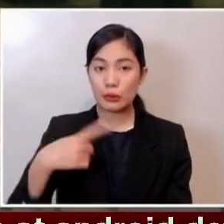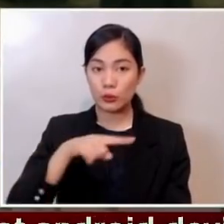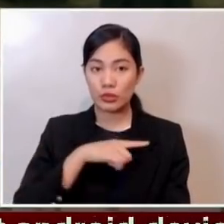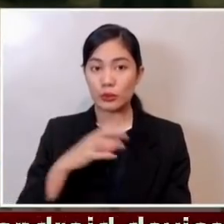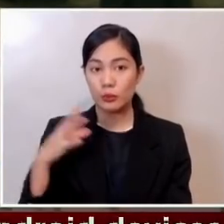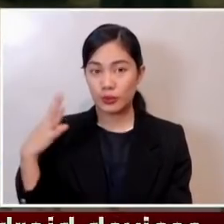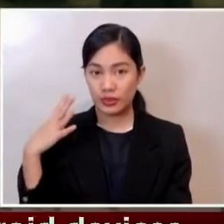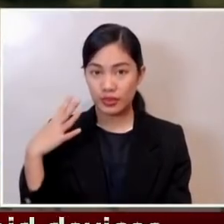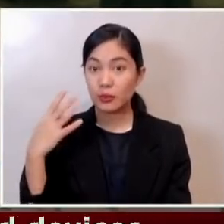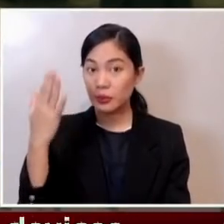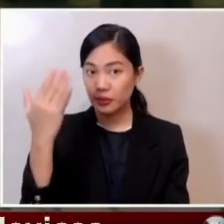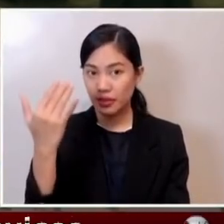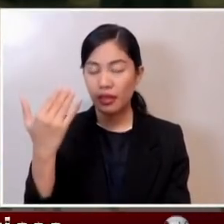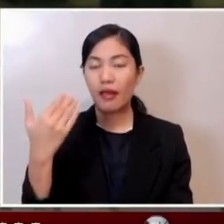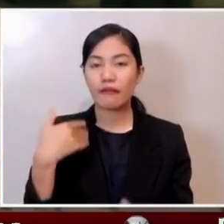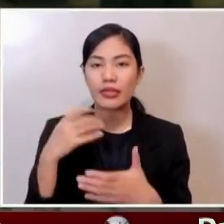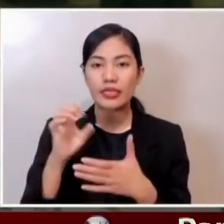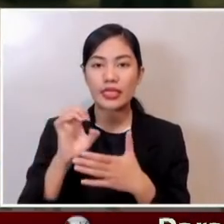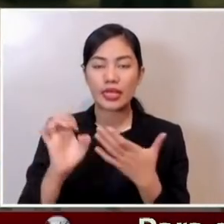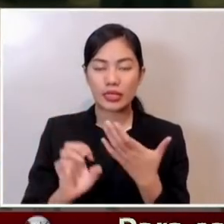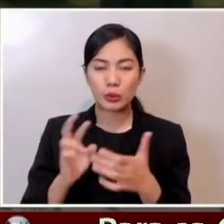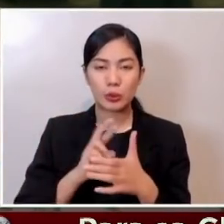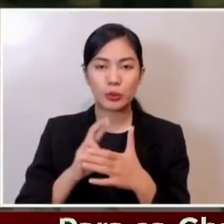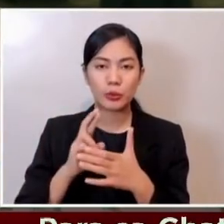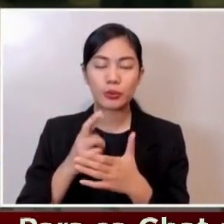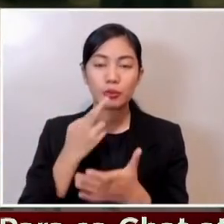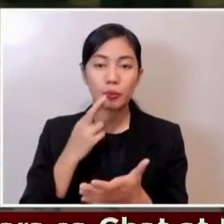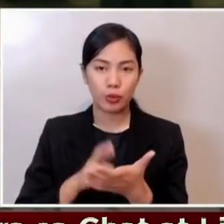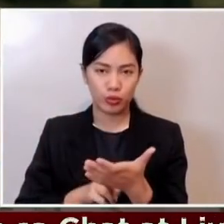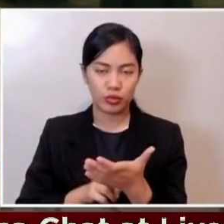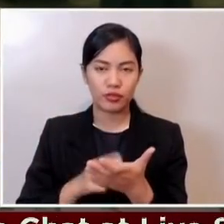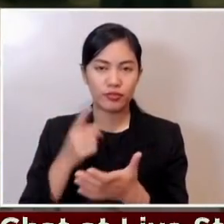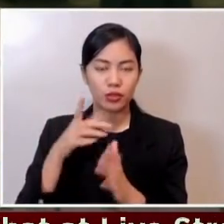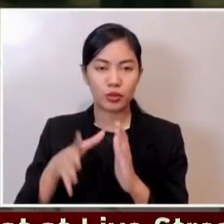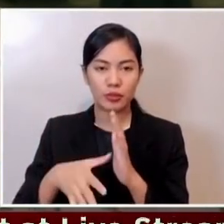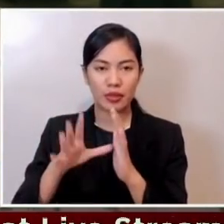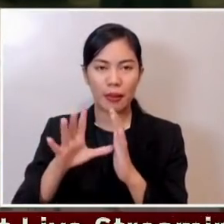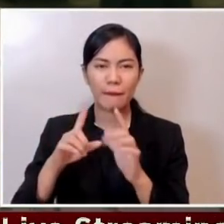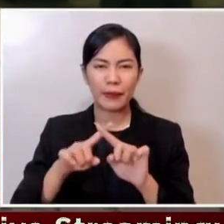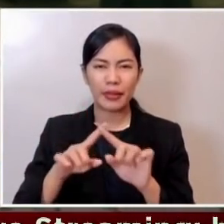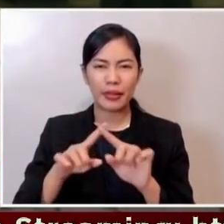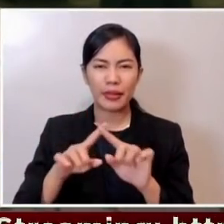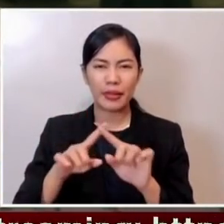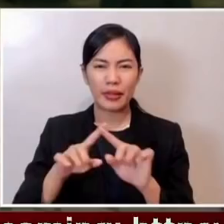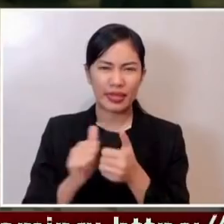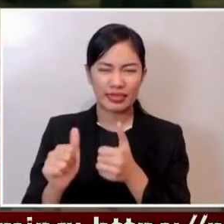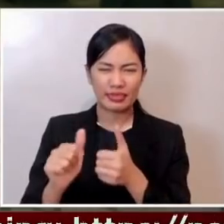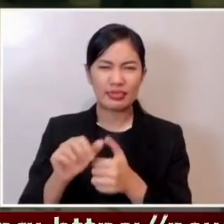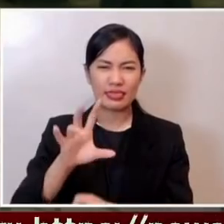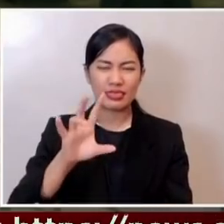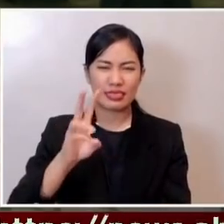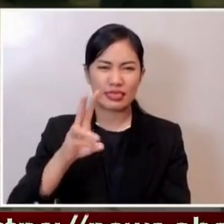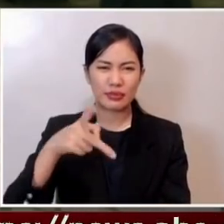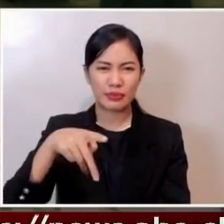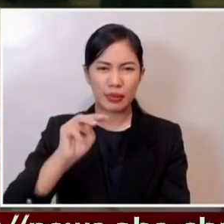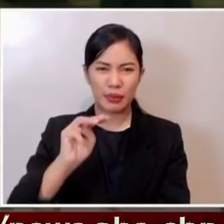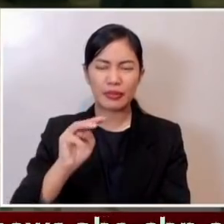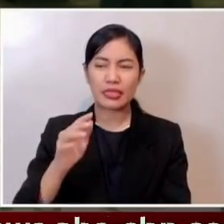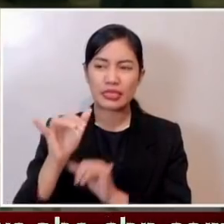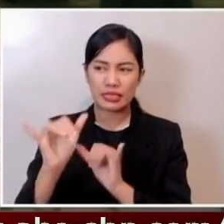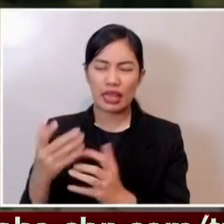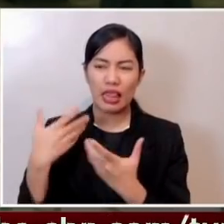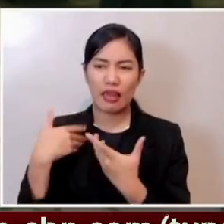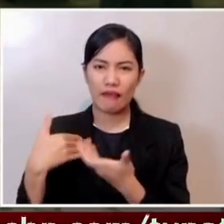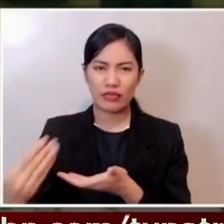may end of day report ang COMELEC. Pero ngayon, dahil lumagpas na nga, pasado alas 6, meron pang mga pumapasok dito na naghain